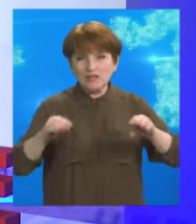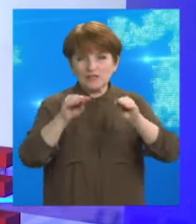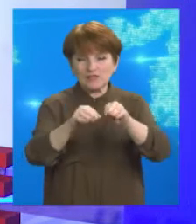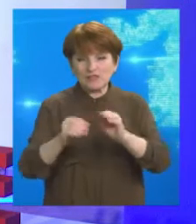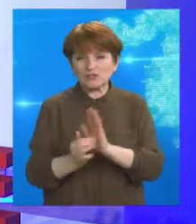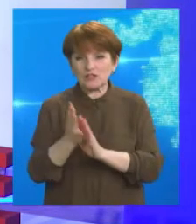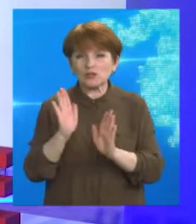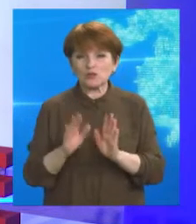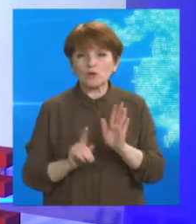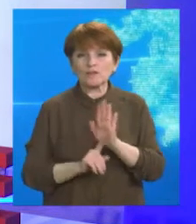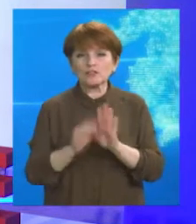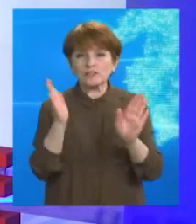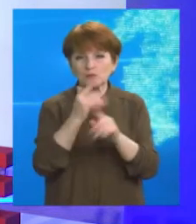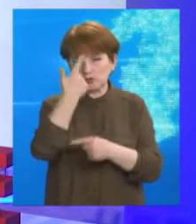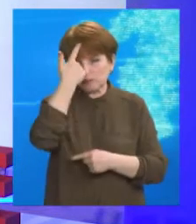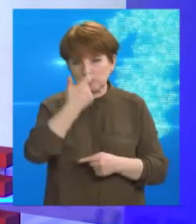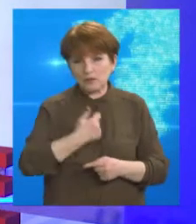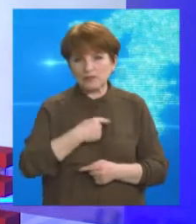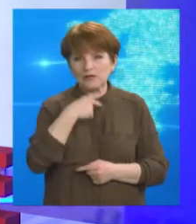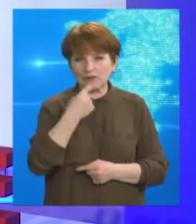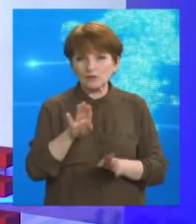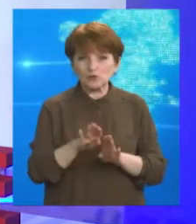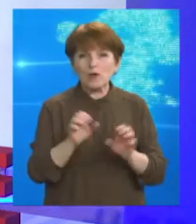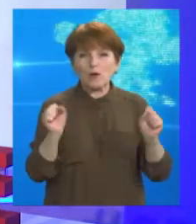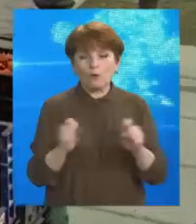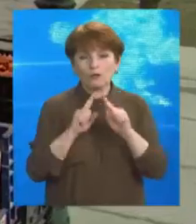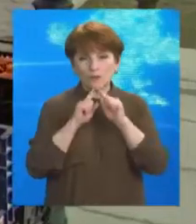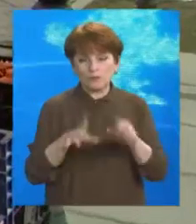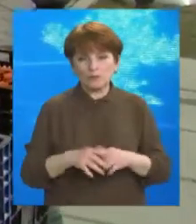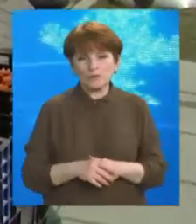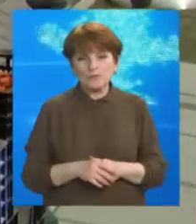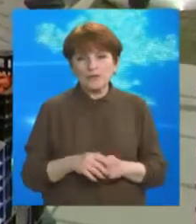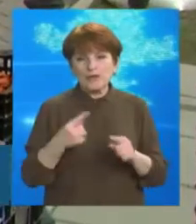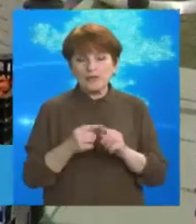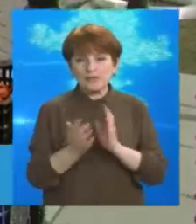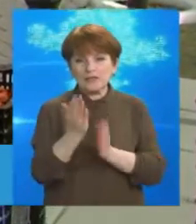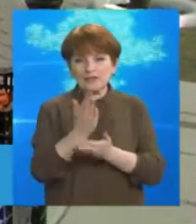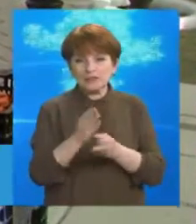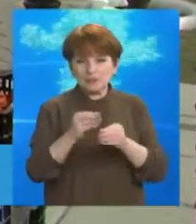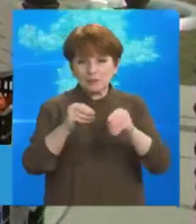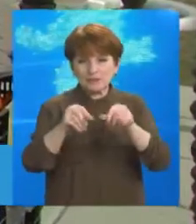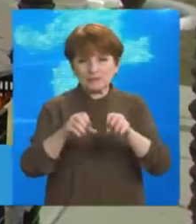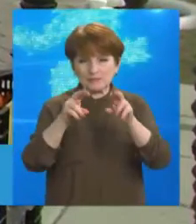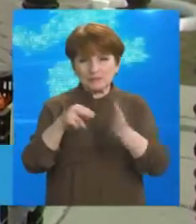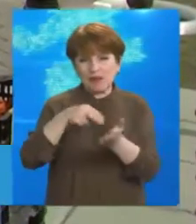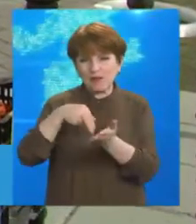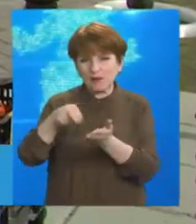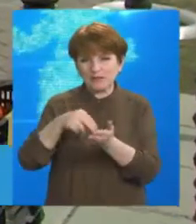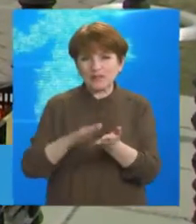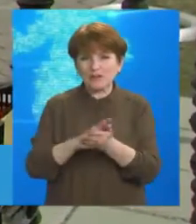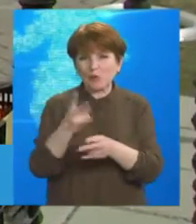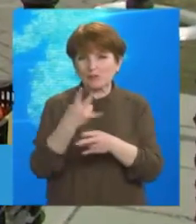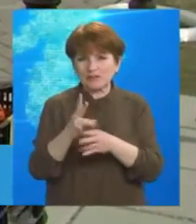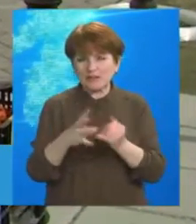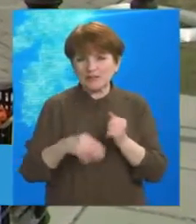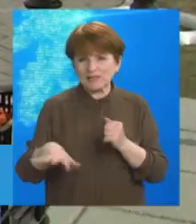растения начнут, как только синоптики перестанут прогнозировать резкие похолодания. Данная щепа покрыта органической краской. Никакого вреда для